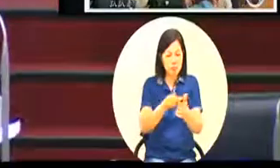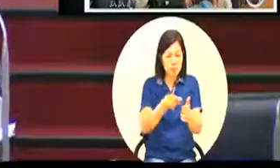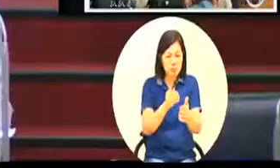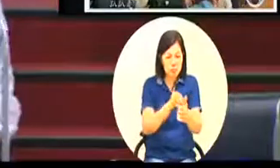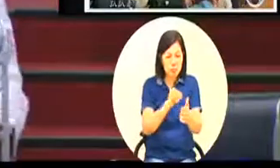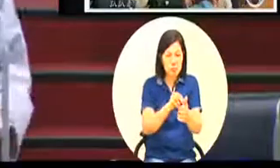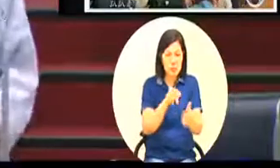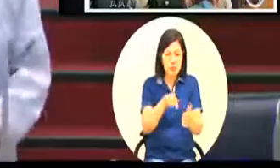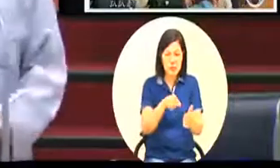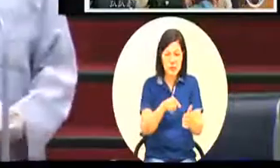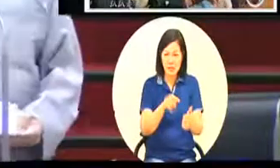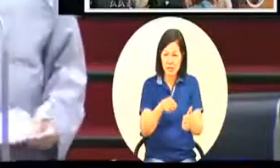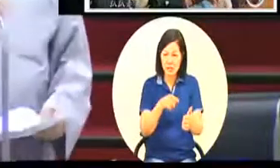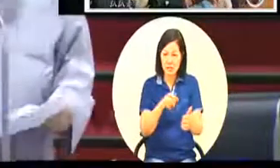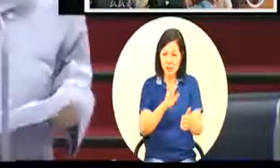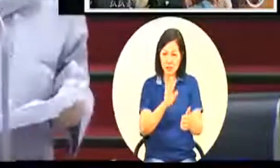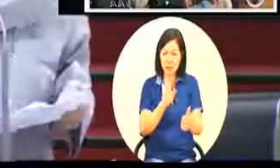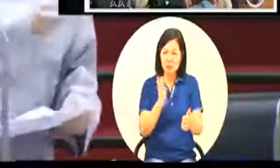要相信啦。